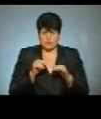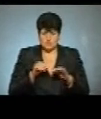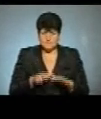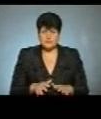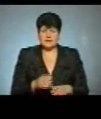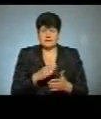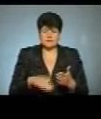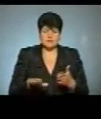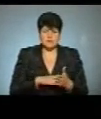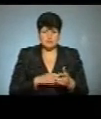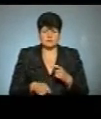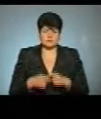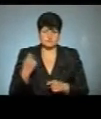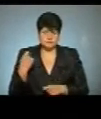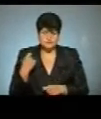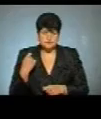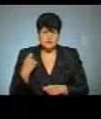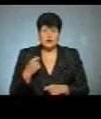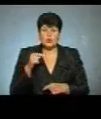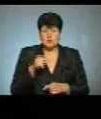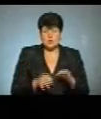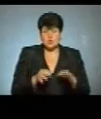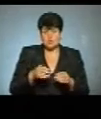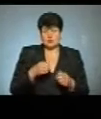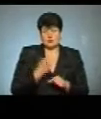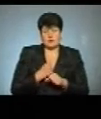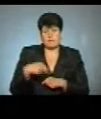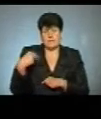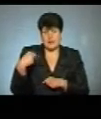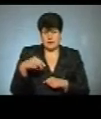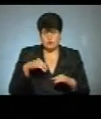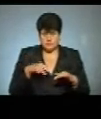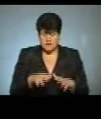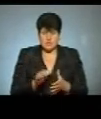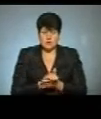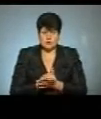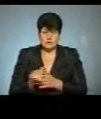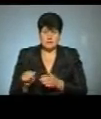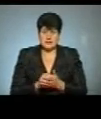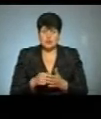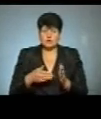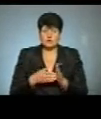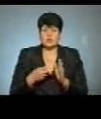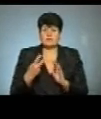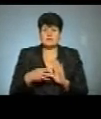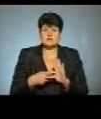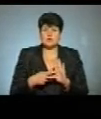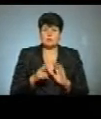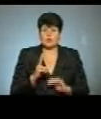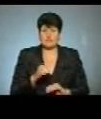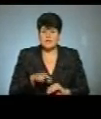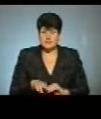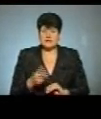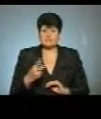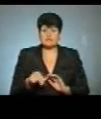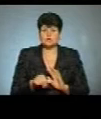постанову патрульних про адмінправопорушення. Тоді суд оголосив перерву в справі для ознайомлення з матеріалами до 27 квітня. Нагадаю, 6